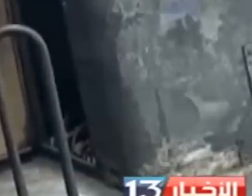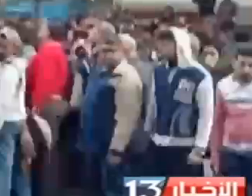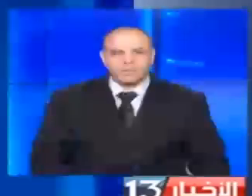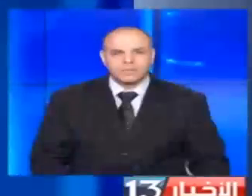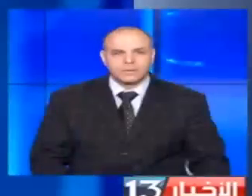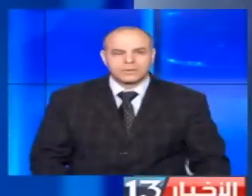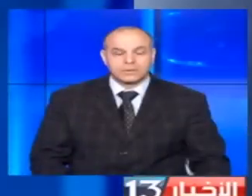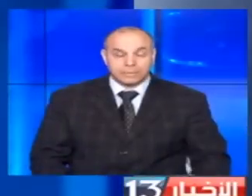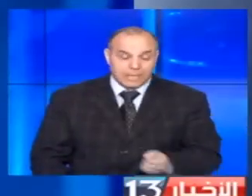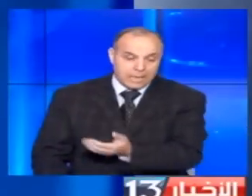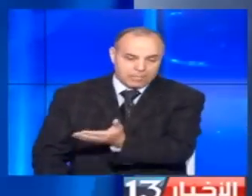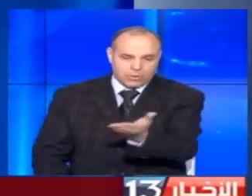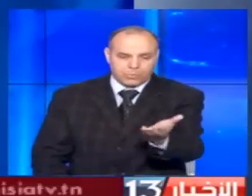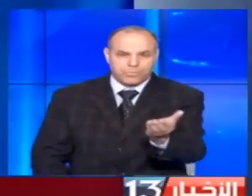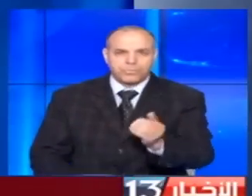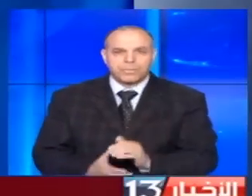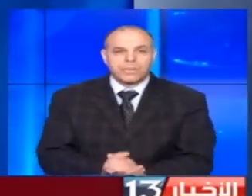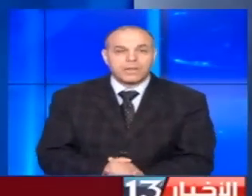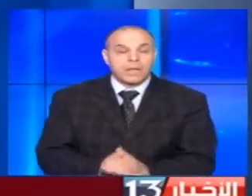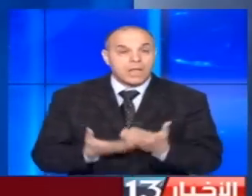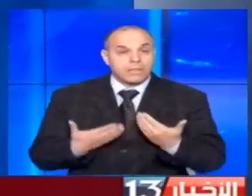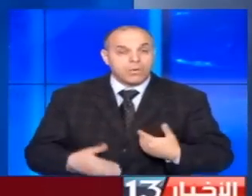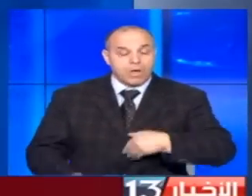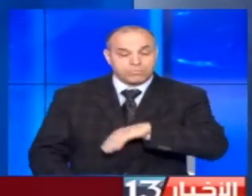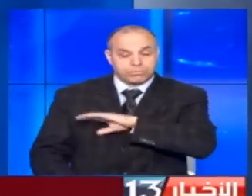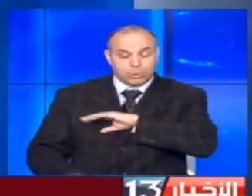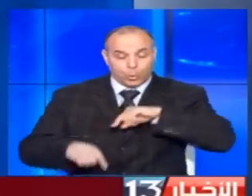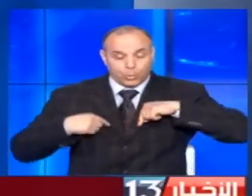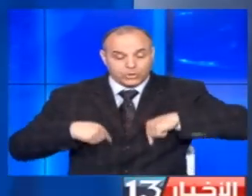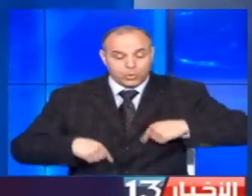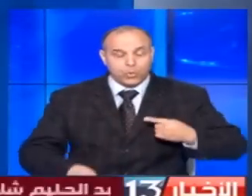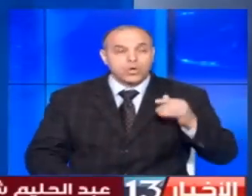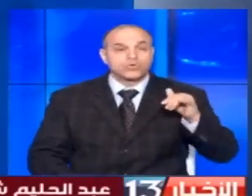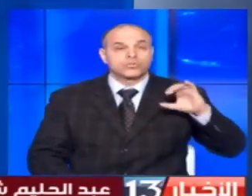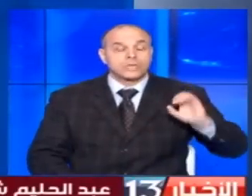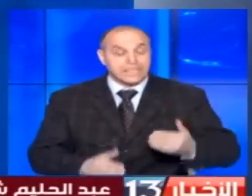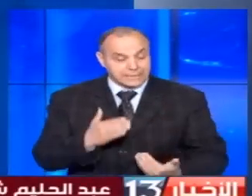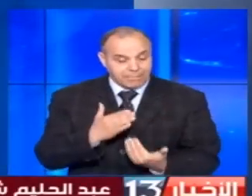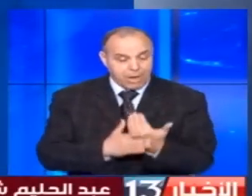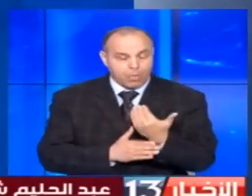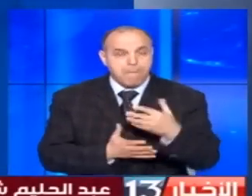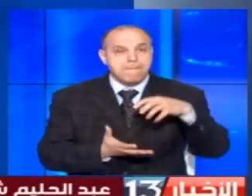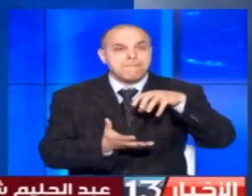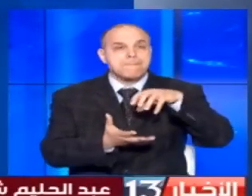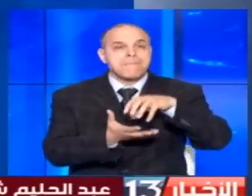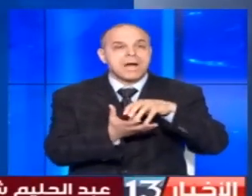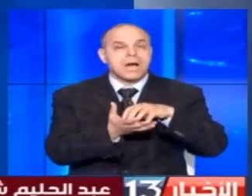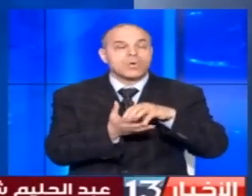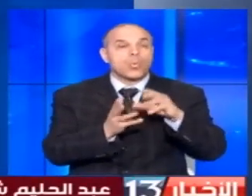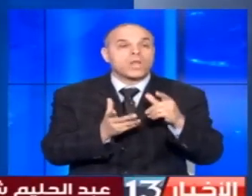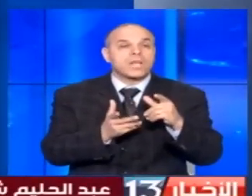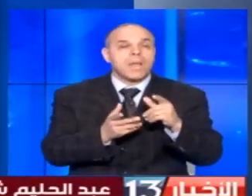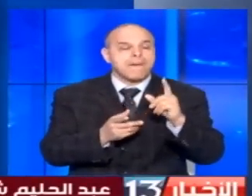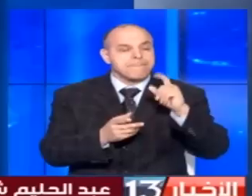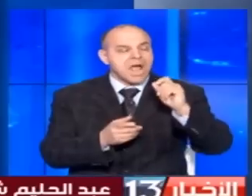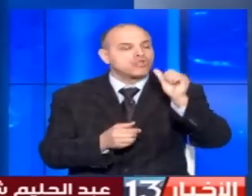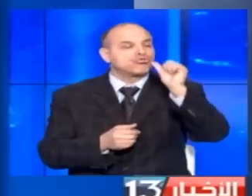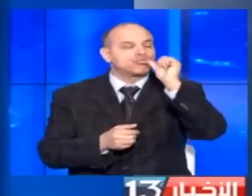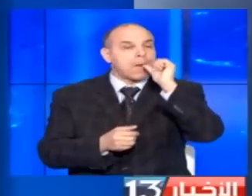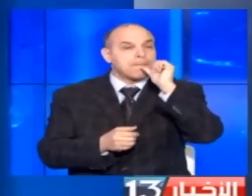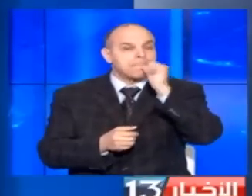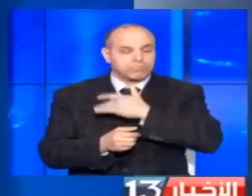القاهره مرحبا بكم اشرف رئيس الحكومه يوسف الشاهد صباح اليوم بمركب غدير الجله لانتاج المياه الصالحه